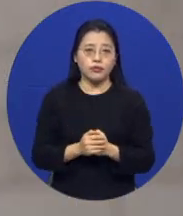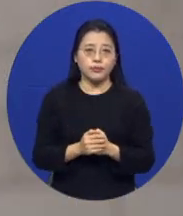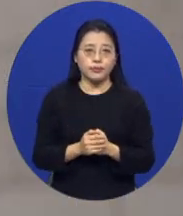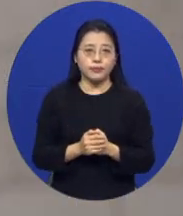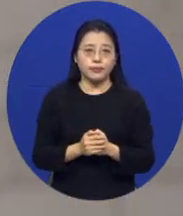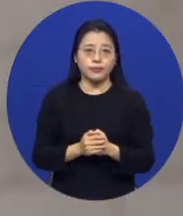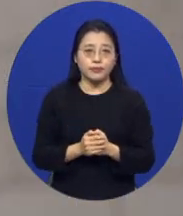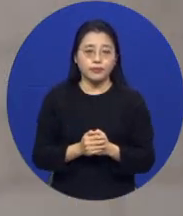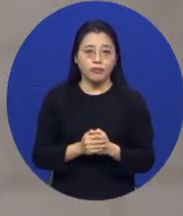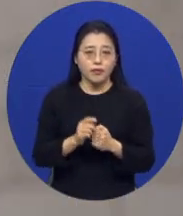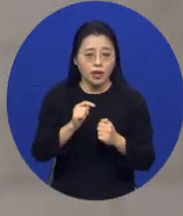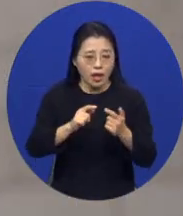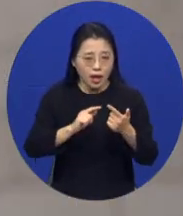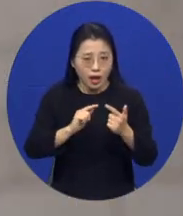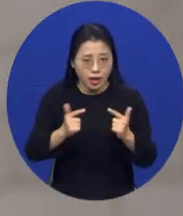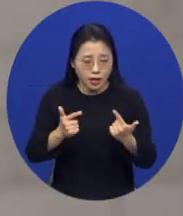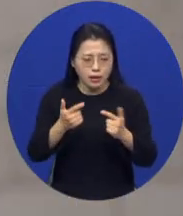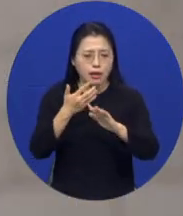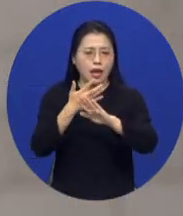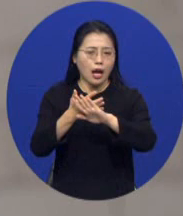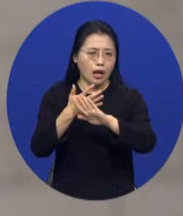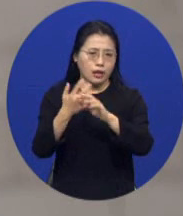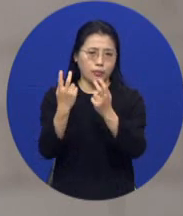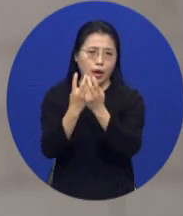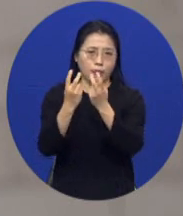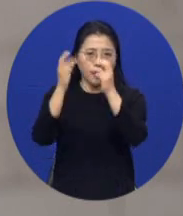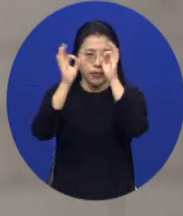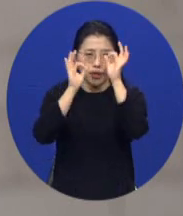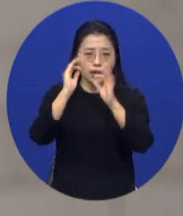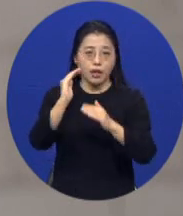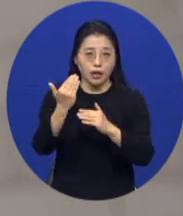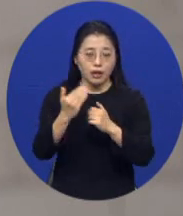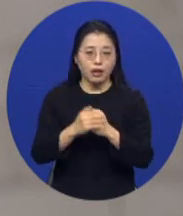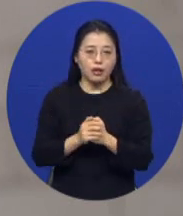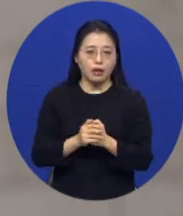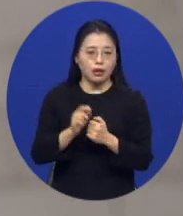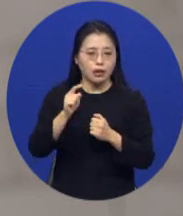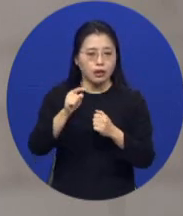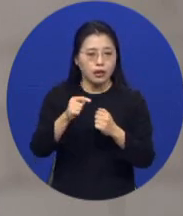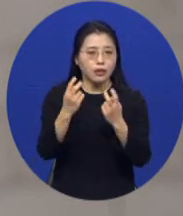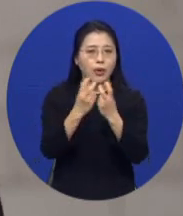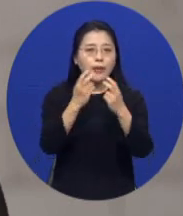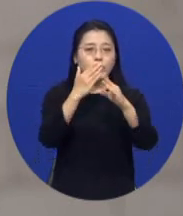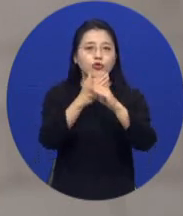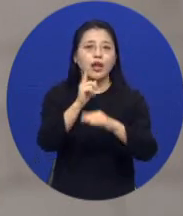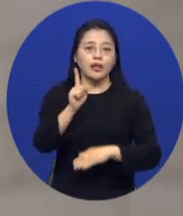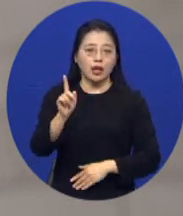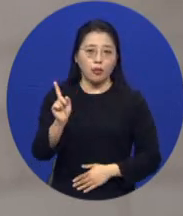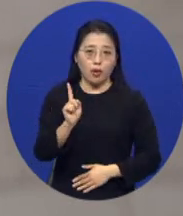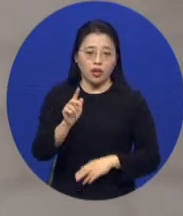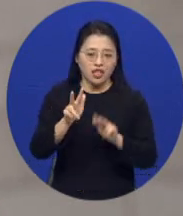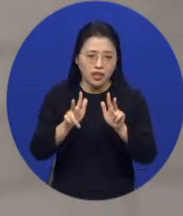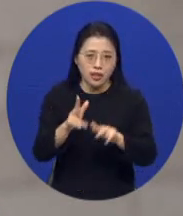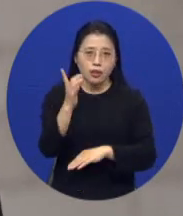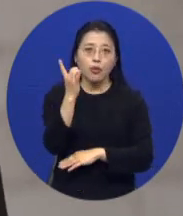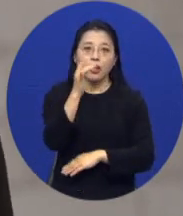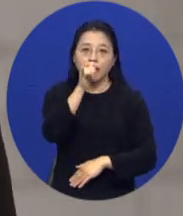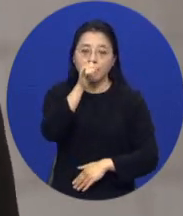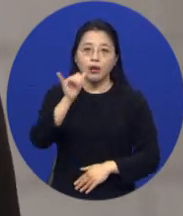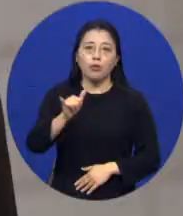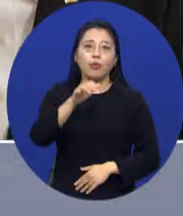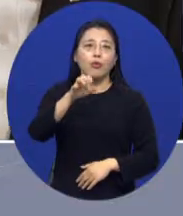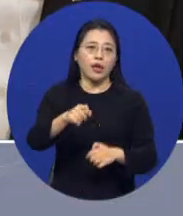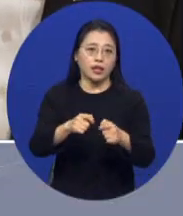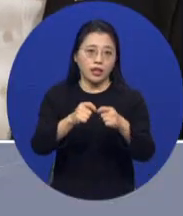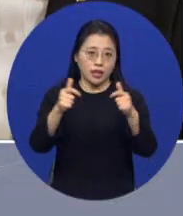그것이 아닌 다른 합리적인 방안을 찾아야 하고 그 합리적인 방안 중에 하나가 현재 제주공항을 확장하는 방안도